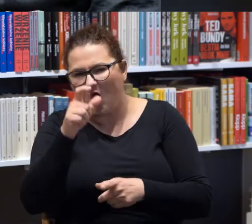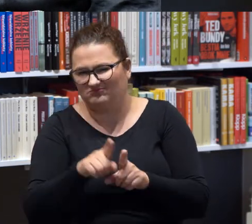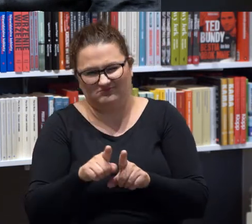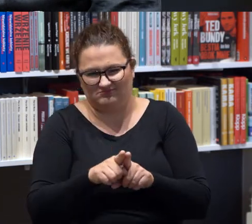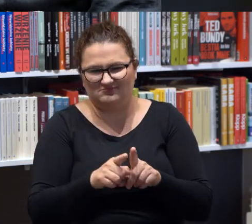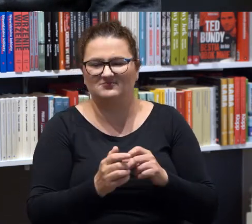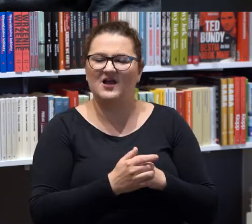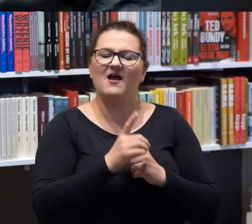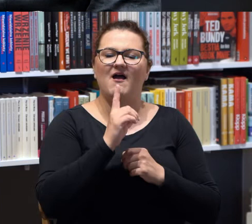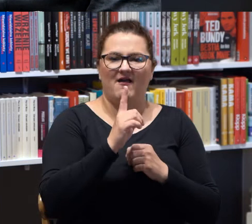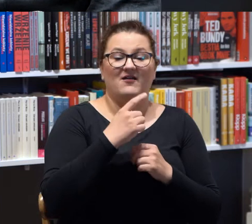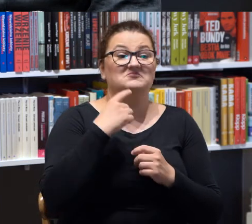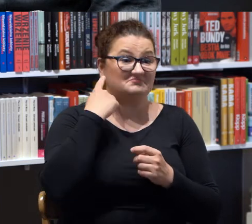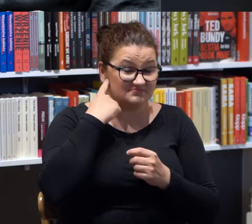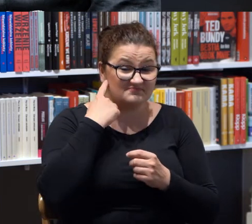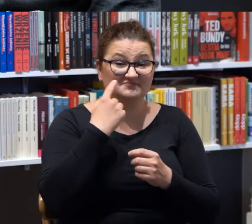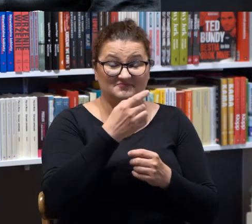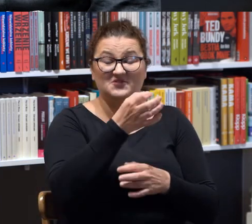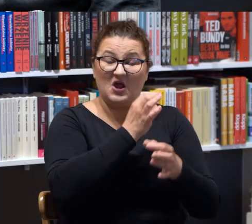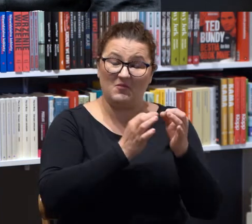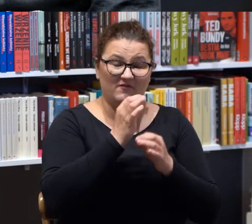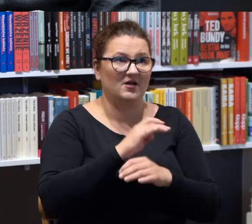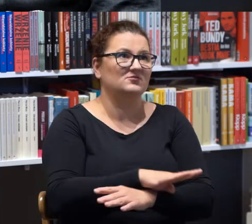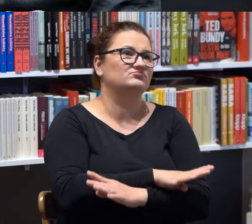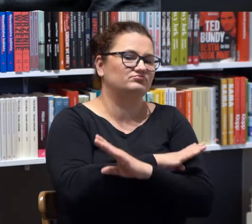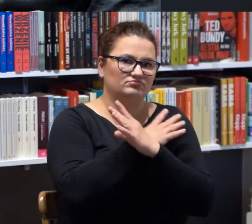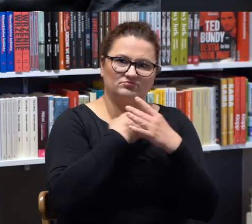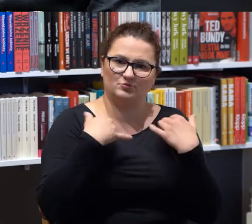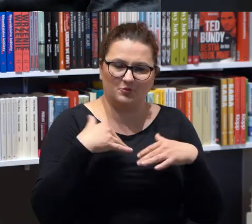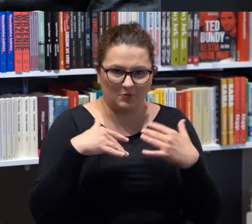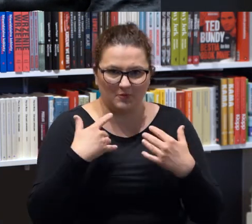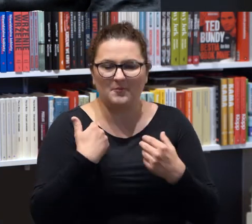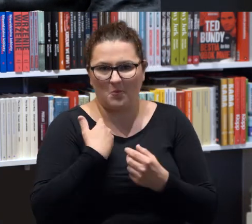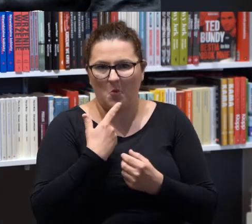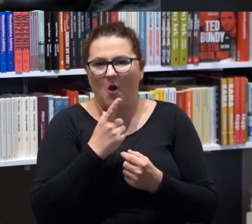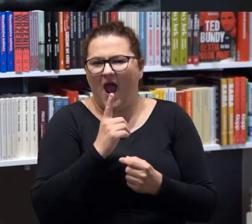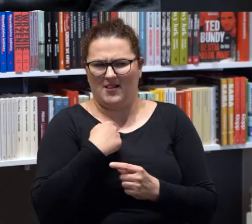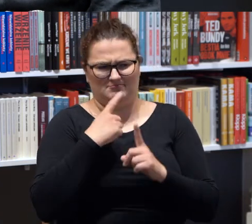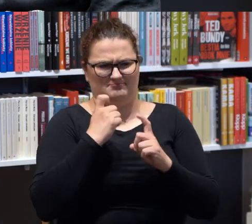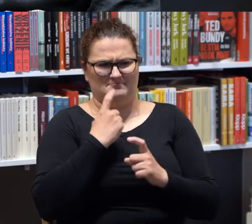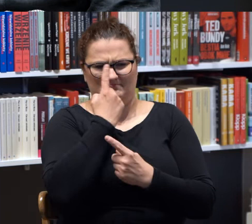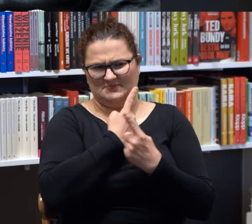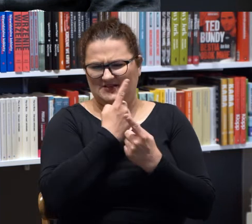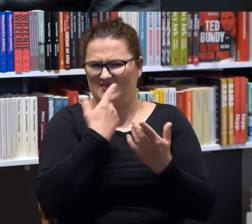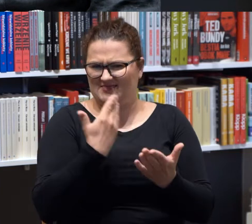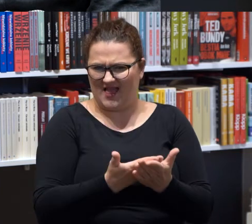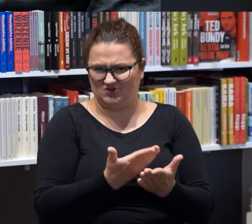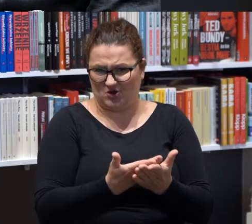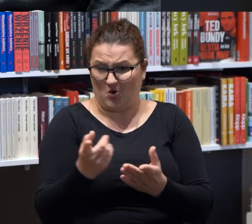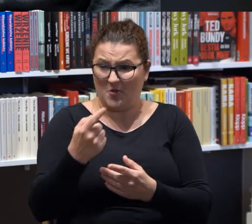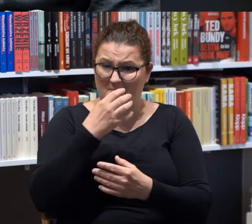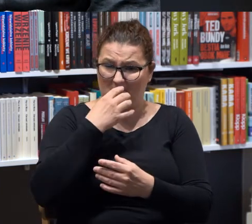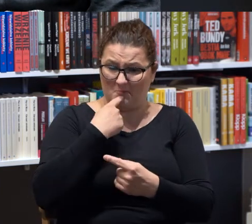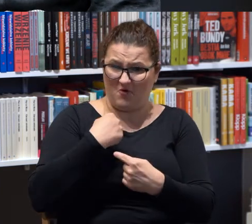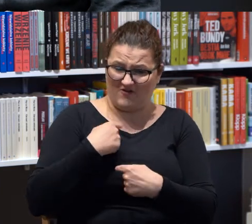się, jak usłyszałam tę historię, oczywiście ciary mi przeszły przez plecy, ale zaczęłam się zastanawiać, dlaczego to, co pani powiedziała.